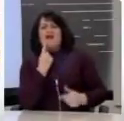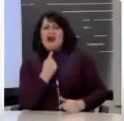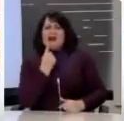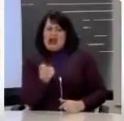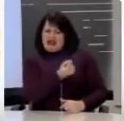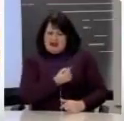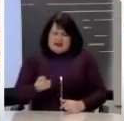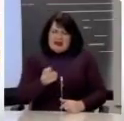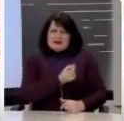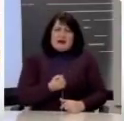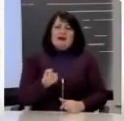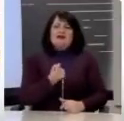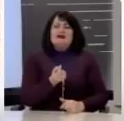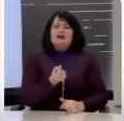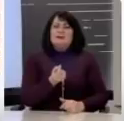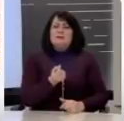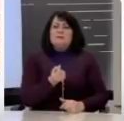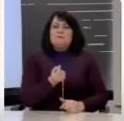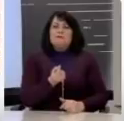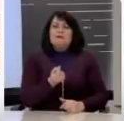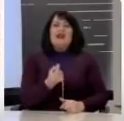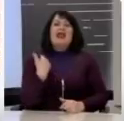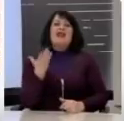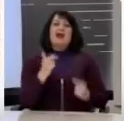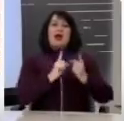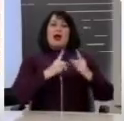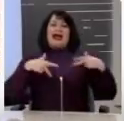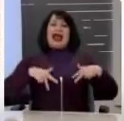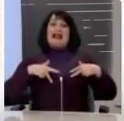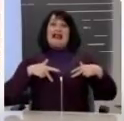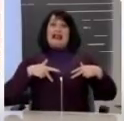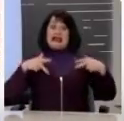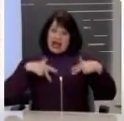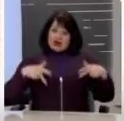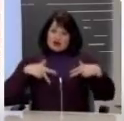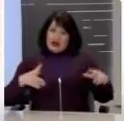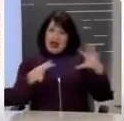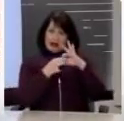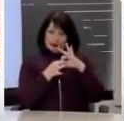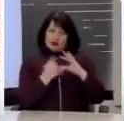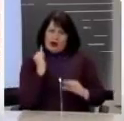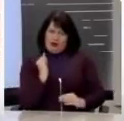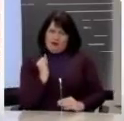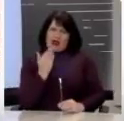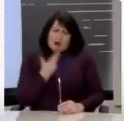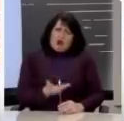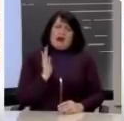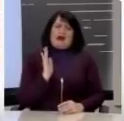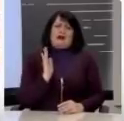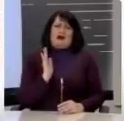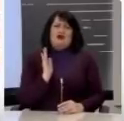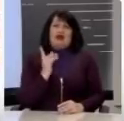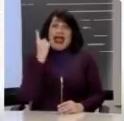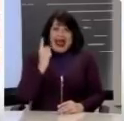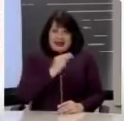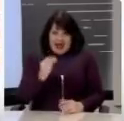είδηση μία διακρατική συμφωνία η οποία δεν έχει πραγματοποιηθεί, δεν έχει πέσει ούτε ένα